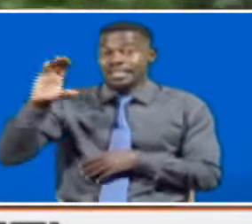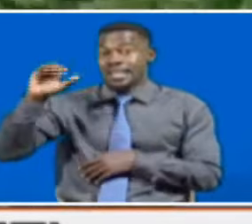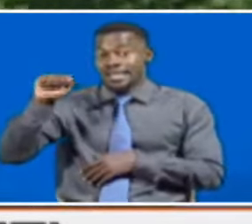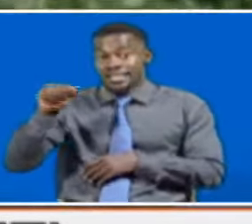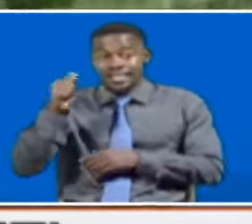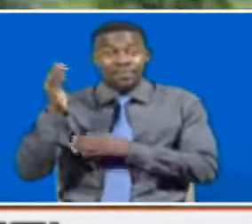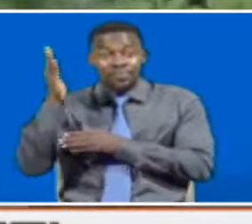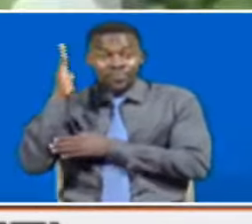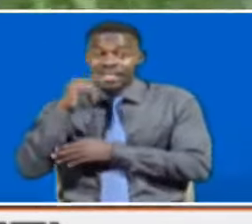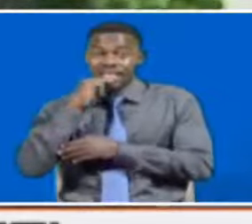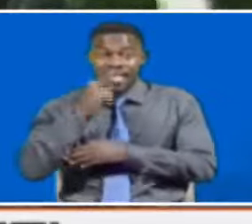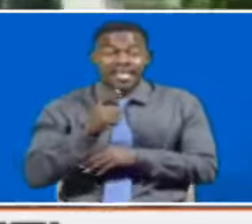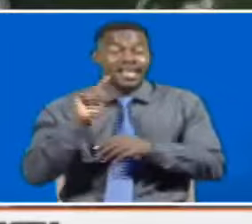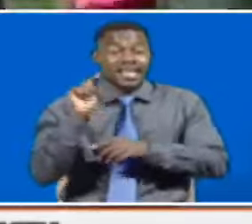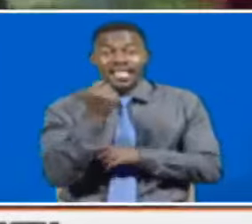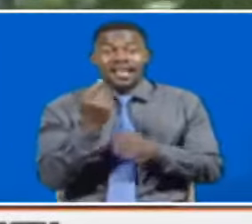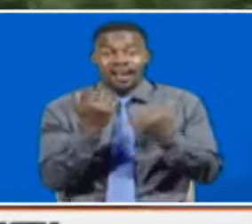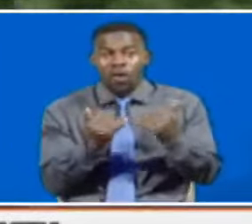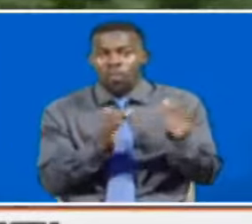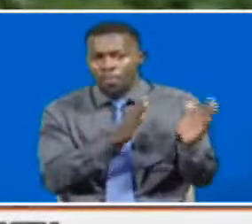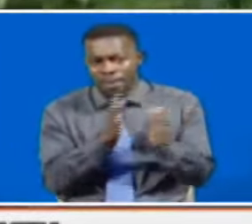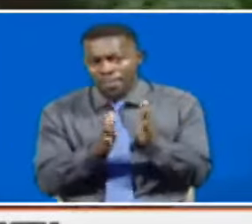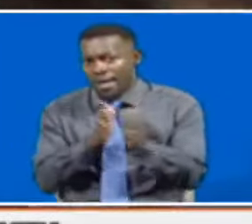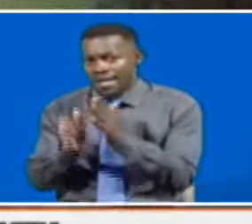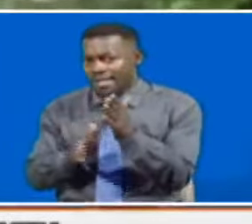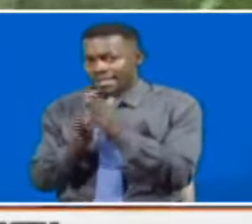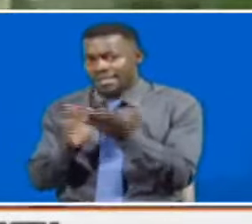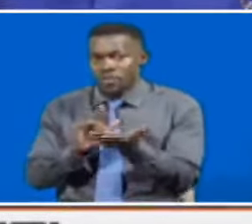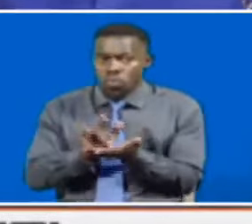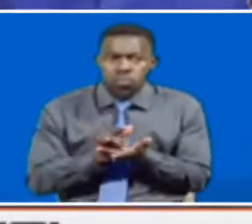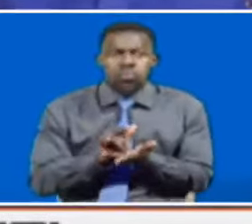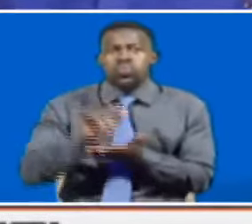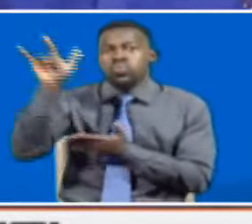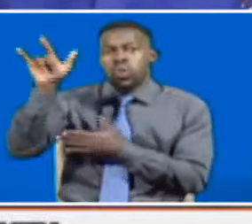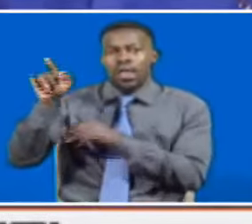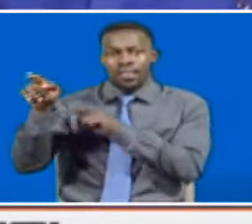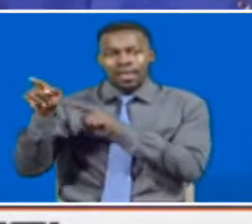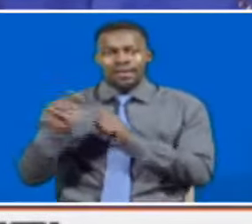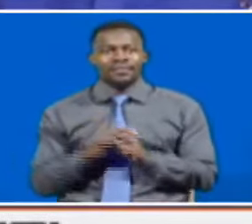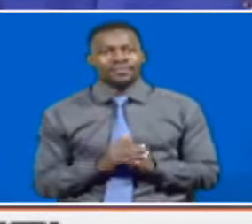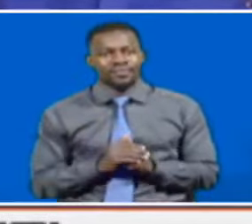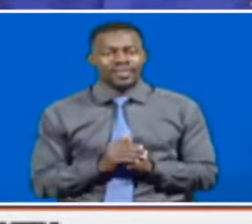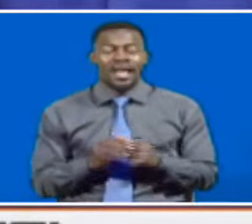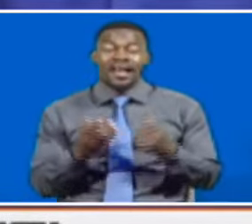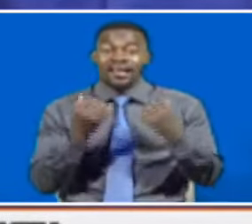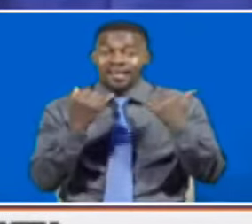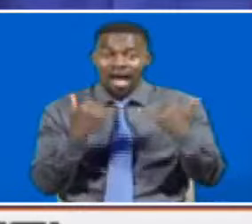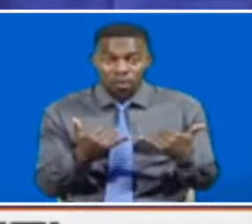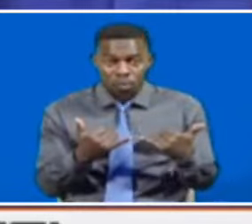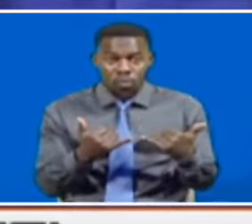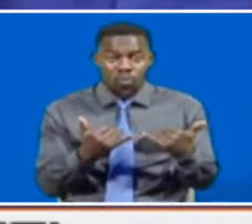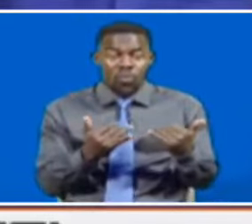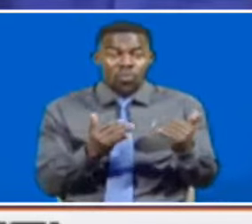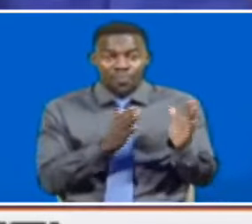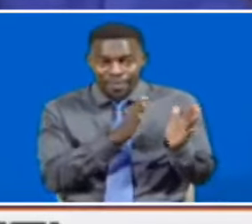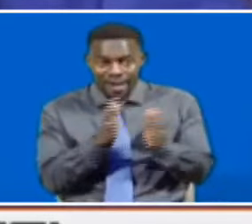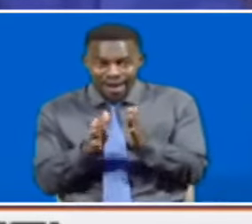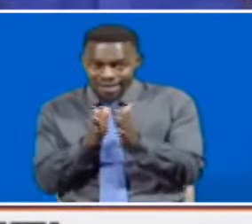Kenya iko katika matayarisho ya lala salama katika mchakato mzima. So we are now in the pre-deployment